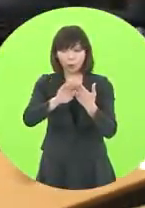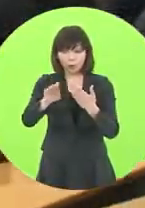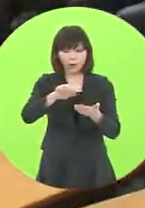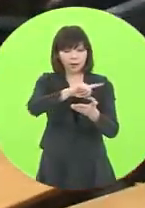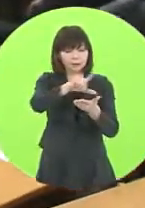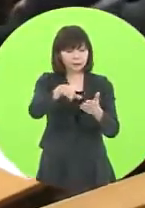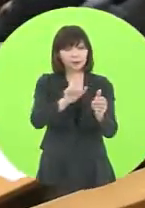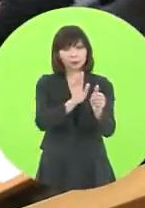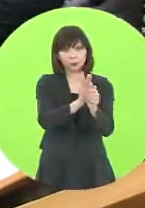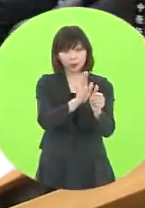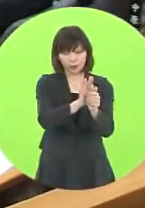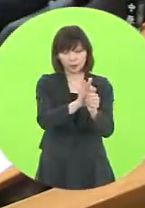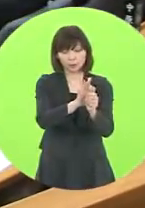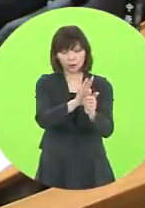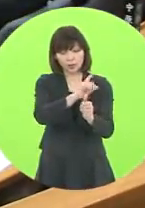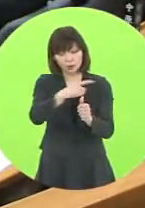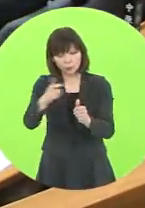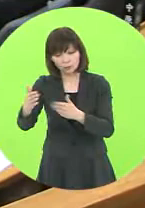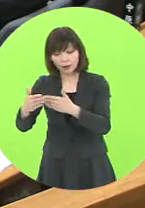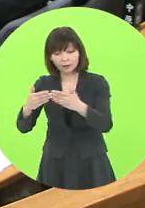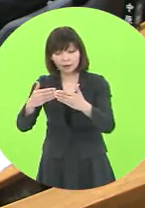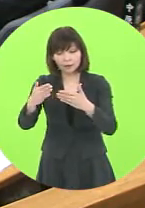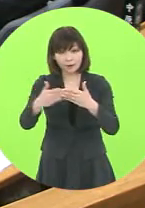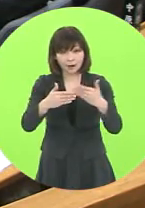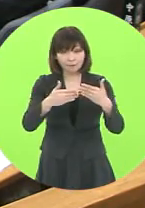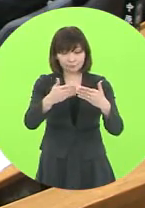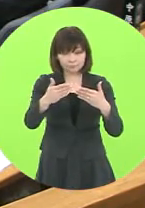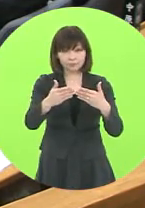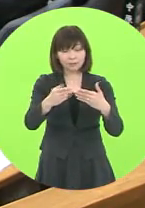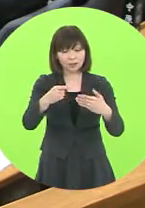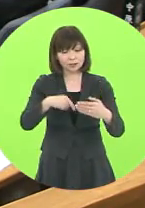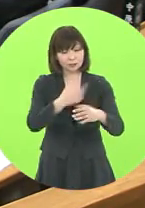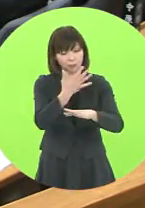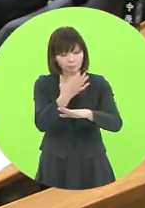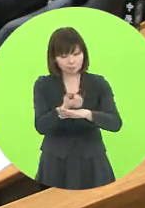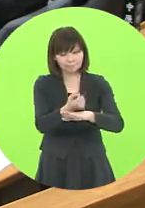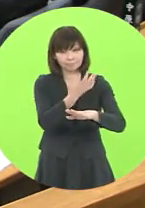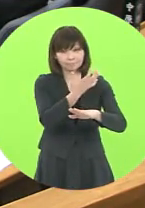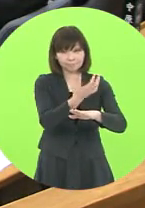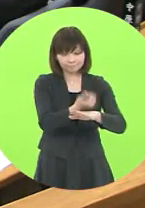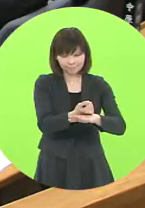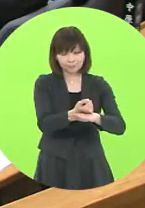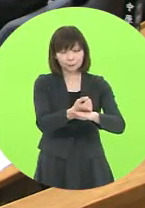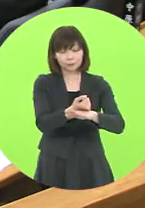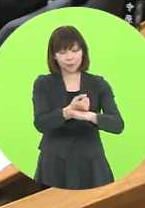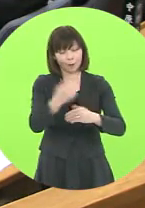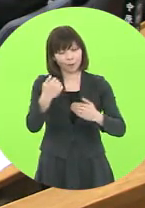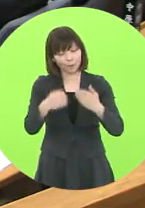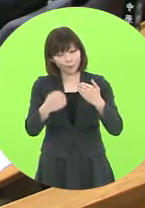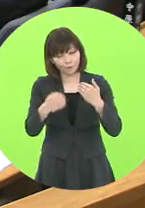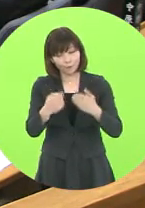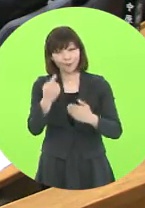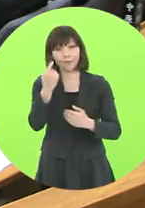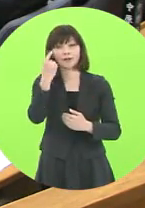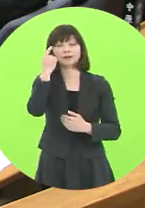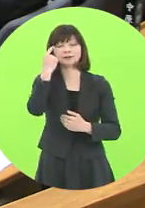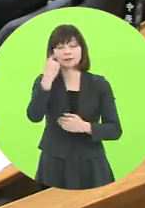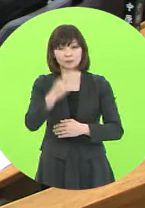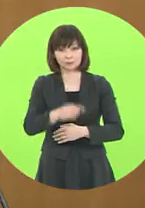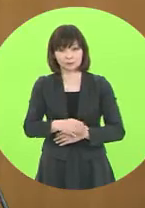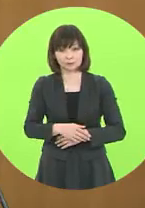り、これまでとは違う経験をして、それを自分の糧にしていくということに喜びを見出し